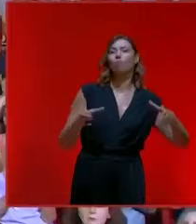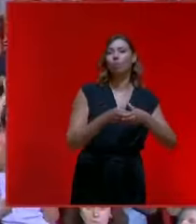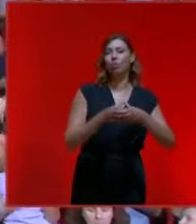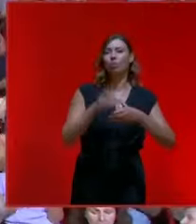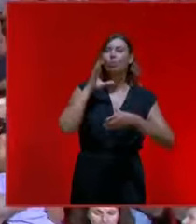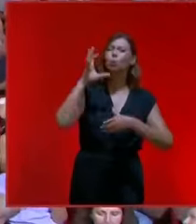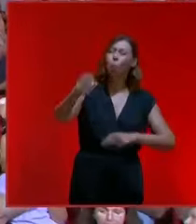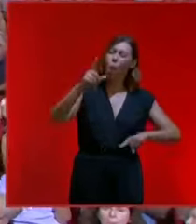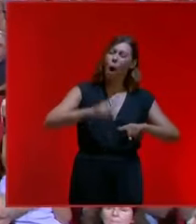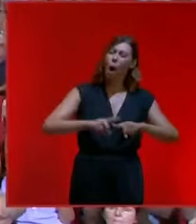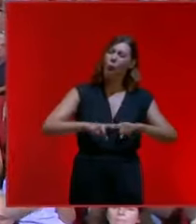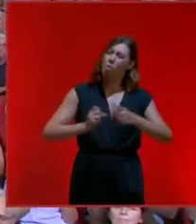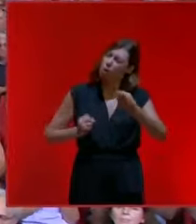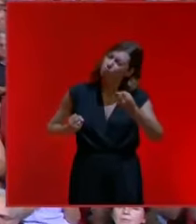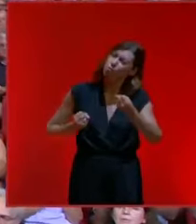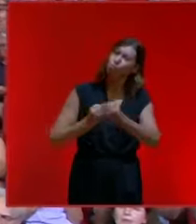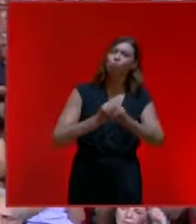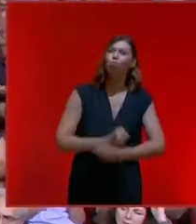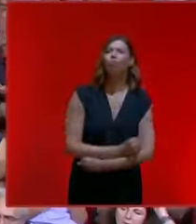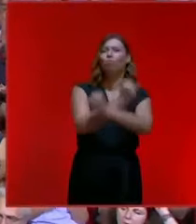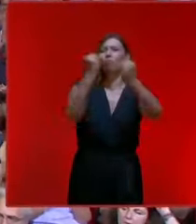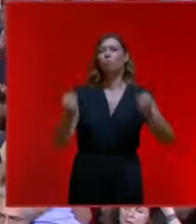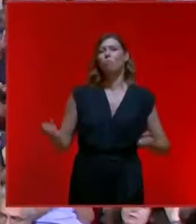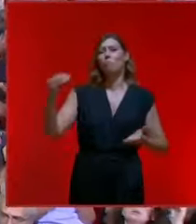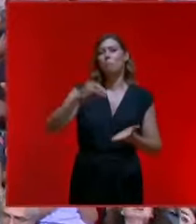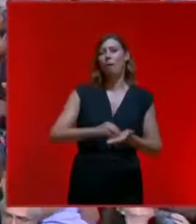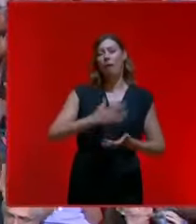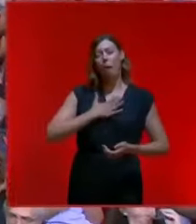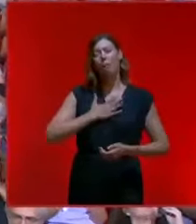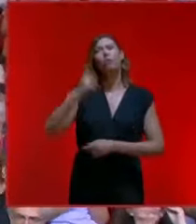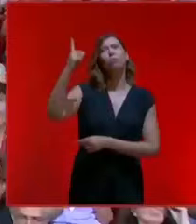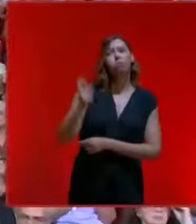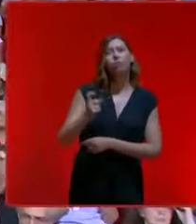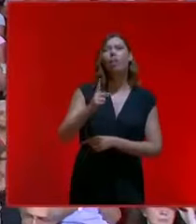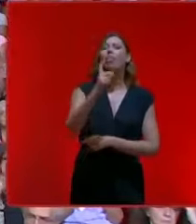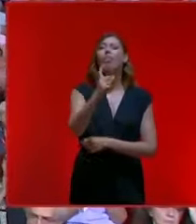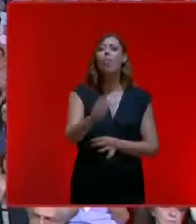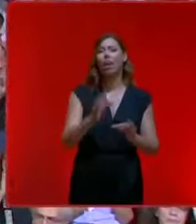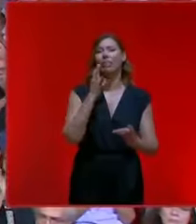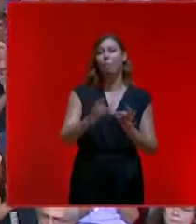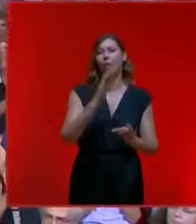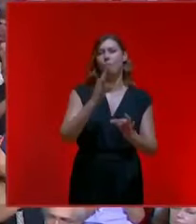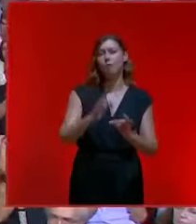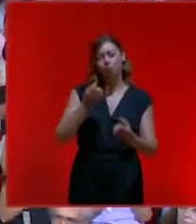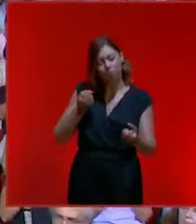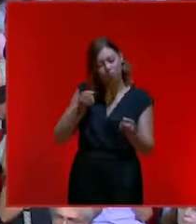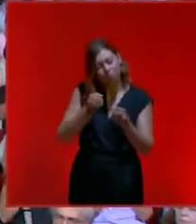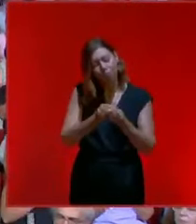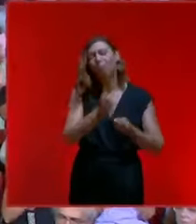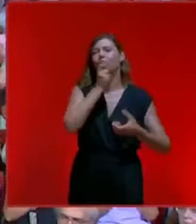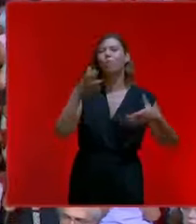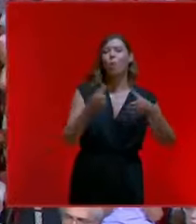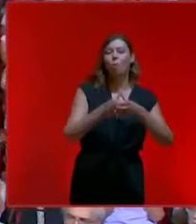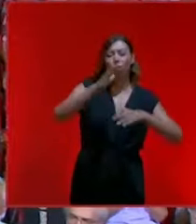της. Ξεκινάμε, συντρόφοι σας και σύντροφοι, στις 10 του Σεπτέμβρη. Χτίζουμε την παράταξη για την νίκη. Χτίζουμε το μέλλον